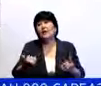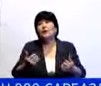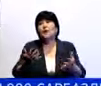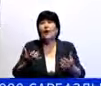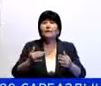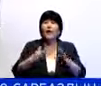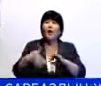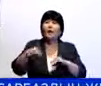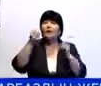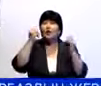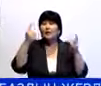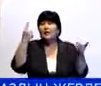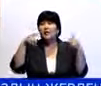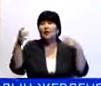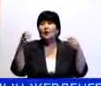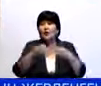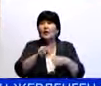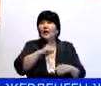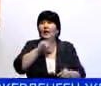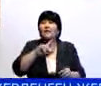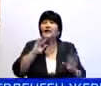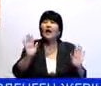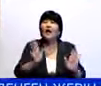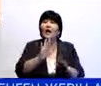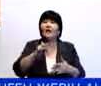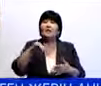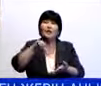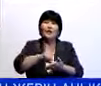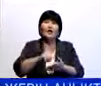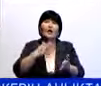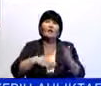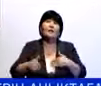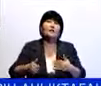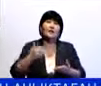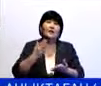атындағы аудандық мәдени шығармашылық орталығы қызметкерлерінің ән шашуына көңілі марқайып қалды.